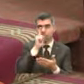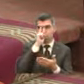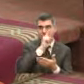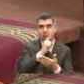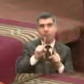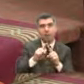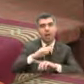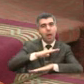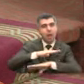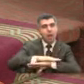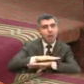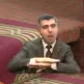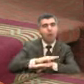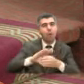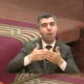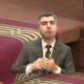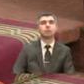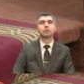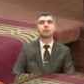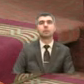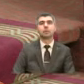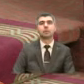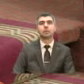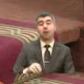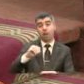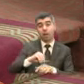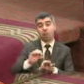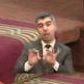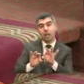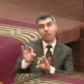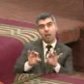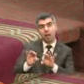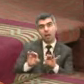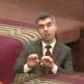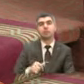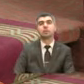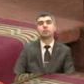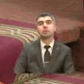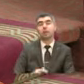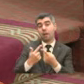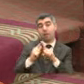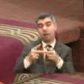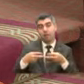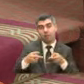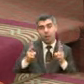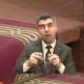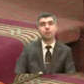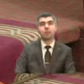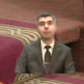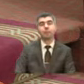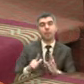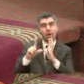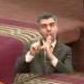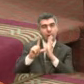وتحسيسية أكثر منها قانونية. كذلك هناك إجراءات مبذولة على مستوى إخراج وتطبيق